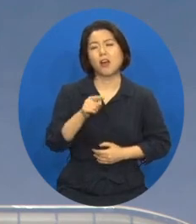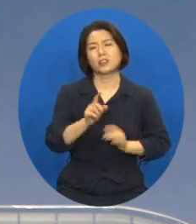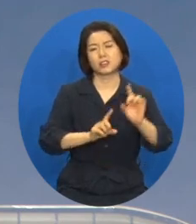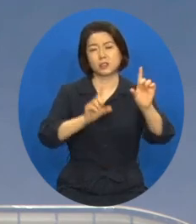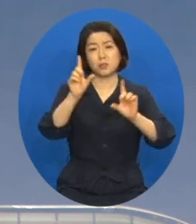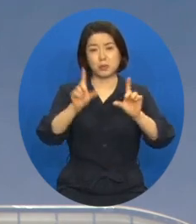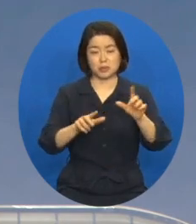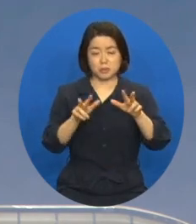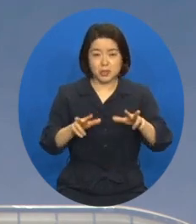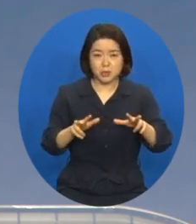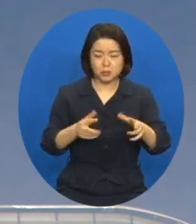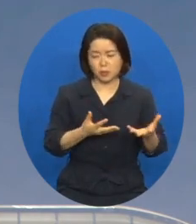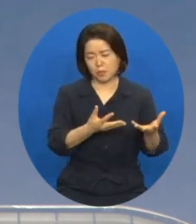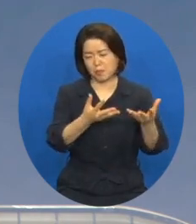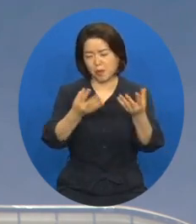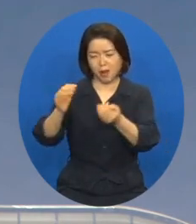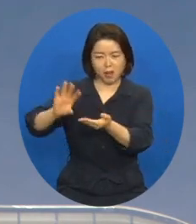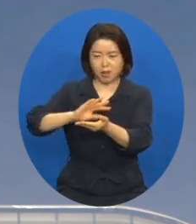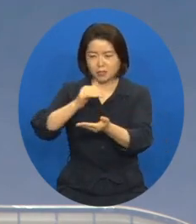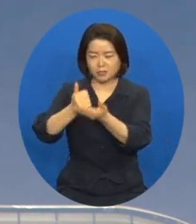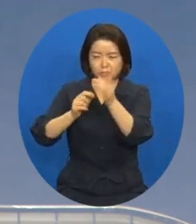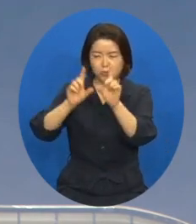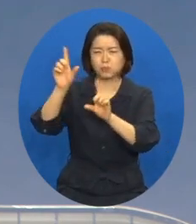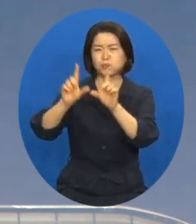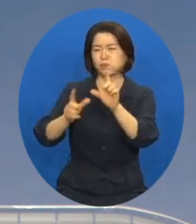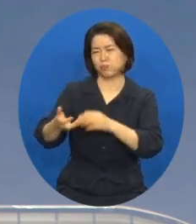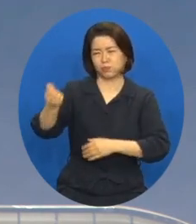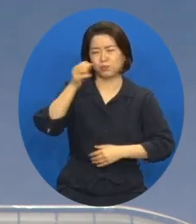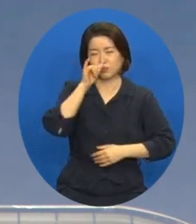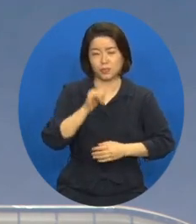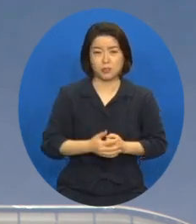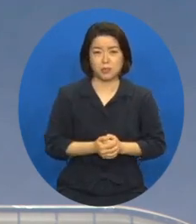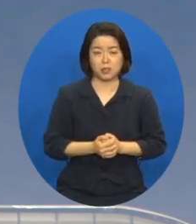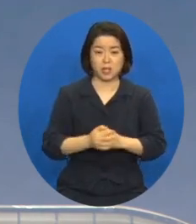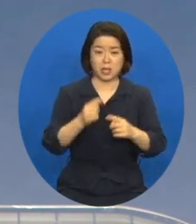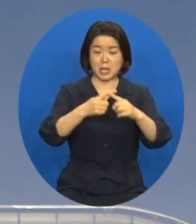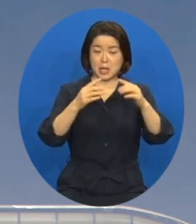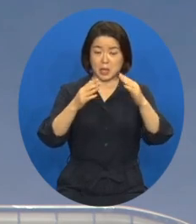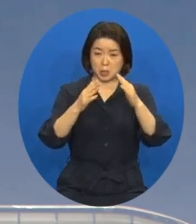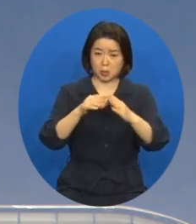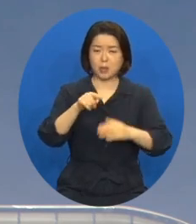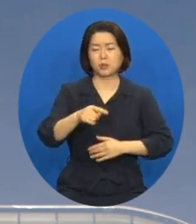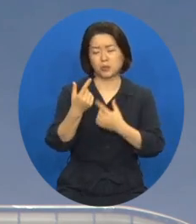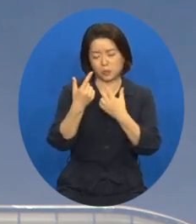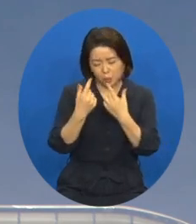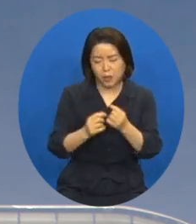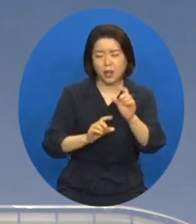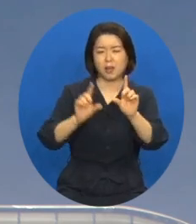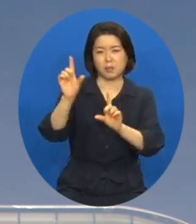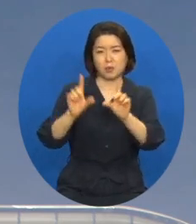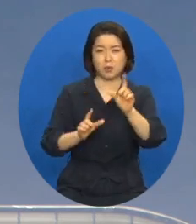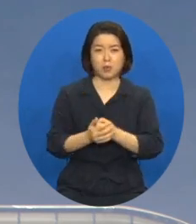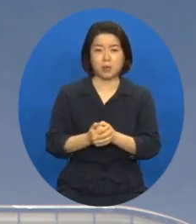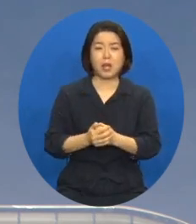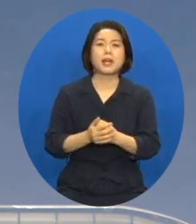모습이 지금도 얼마나 많은 그리스도인들의 모습인지, 교회도 그런 모습이라는.